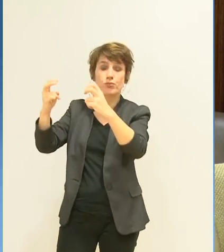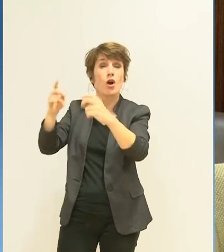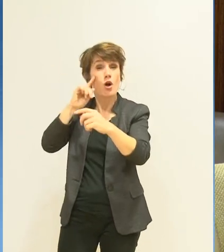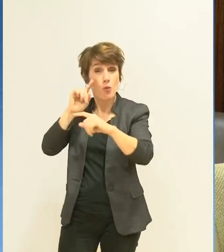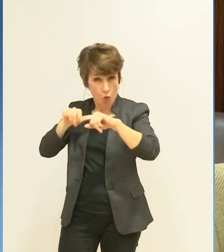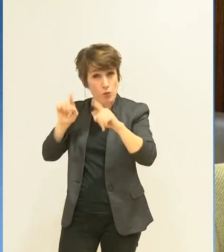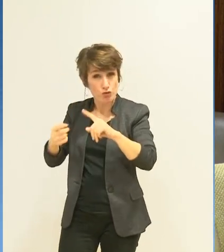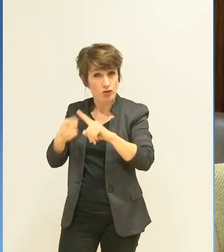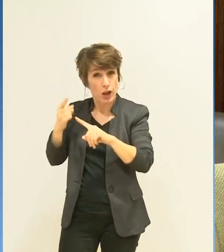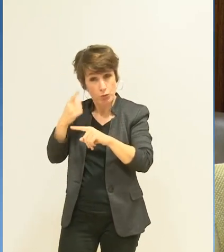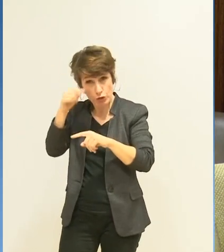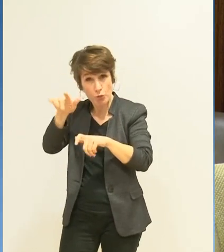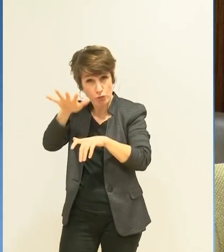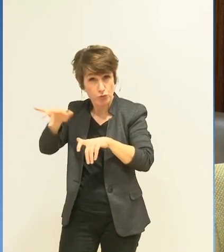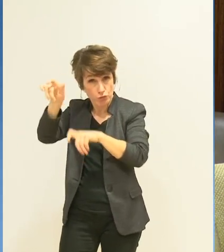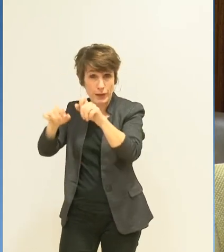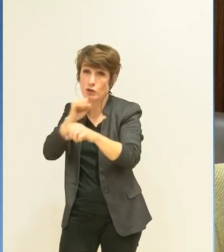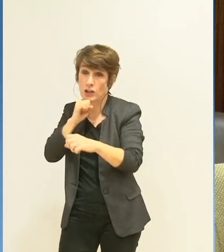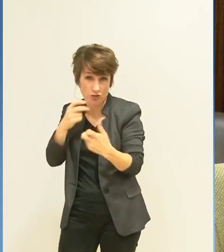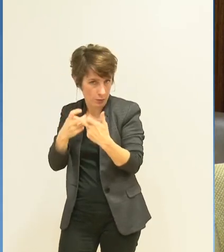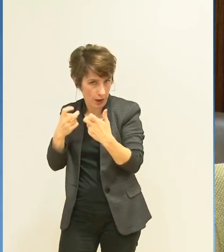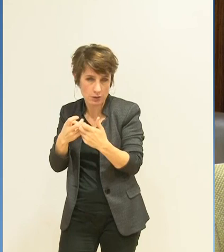âgées notamment est déterminant